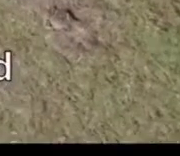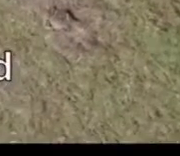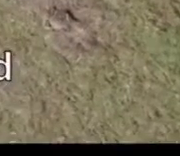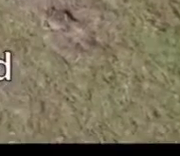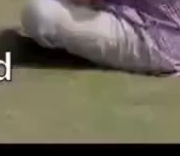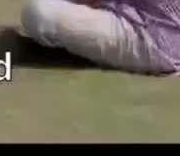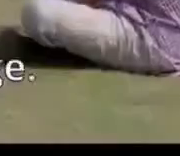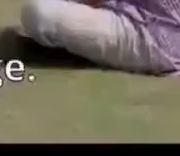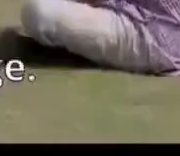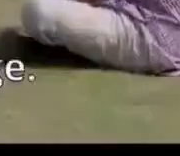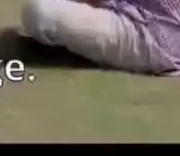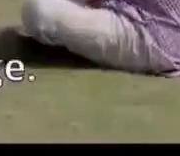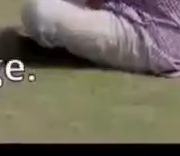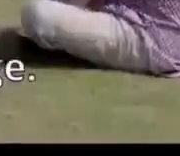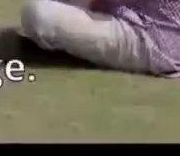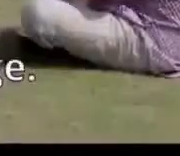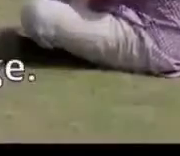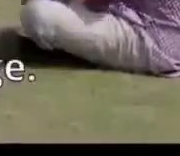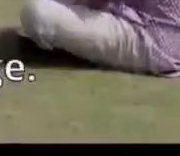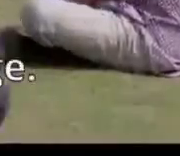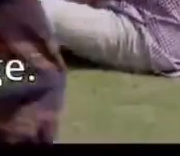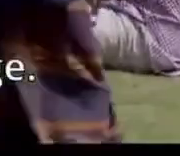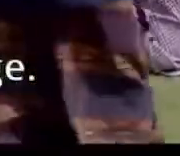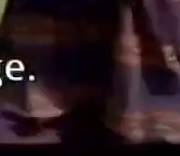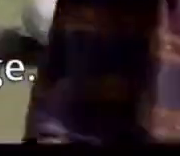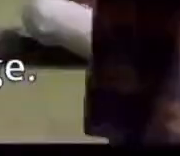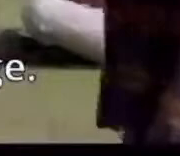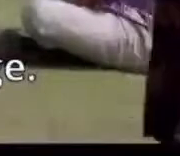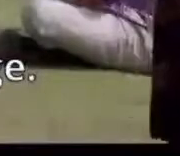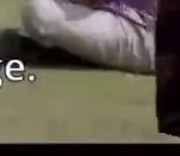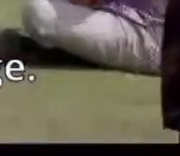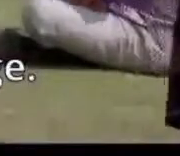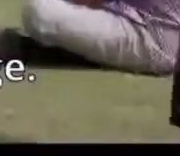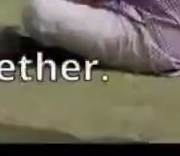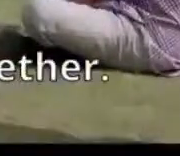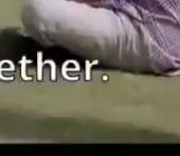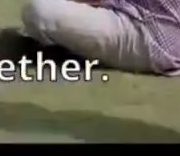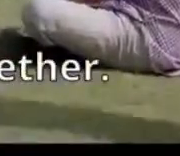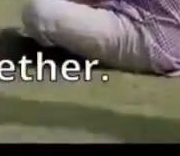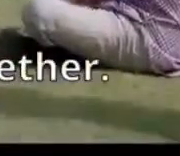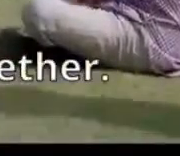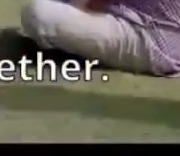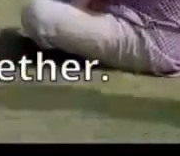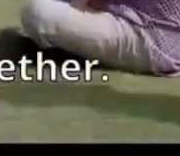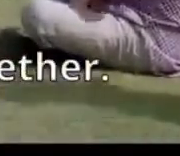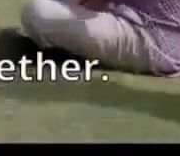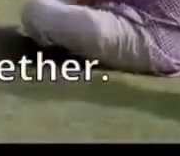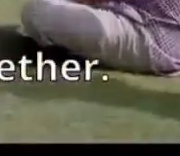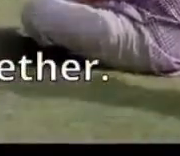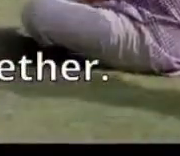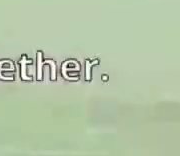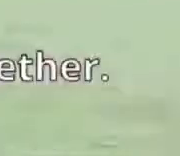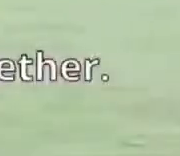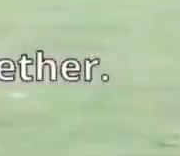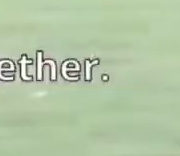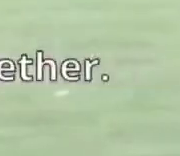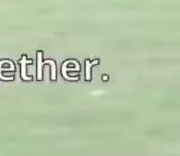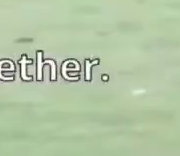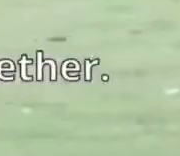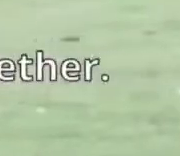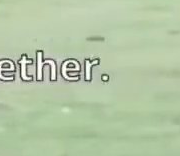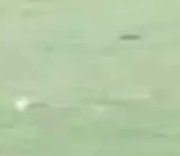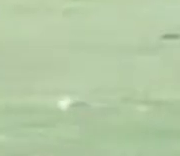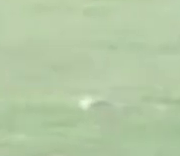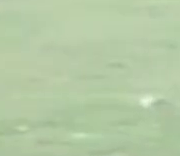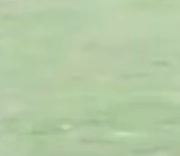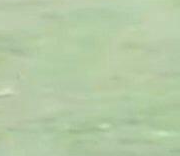নিরূপণ, সকল পেশার মানুষ করবে অংশগ্রহণ, মিলেমিশে করব ঝুঁকি হ্রাস পরিকল্পনা,